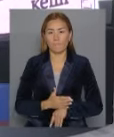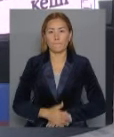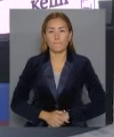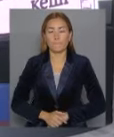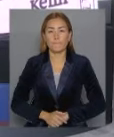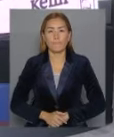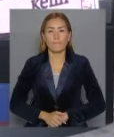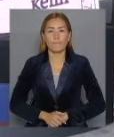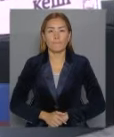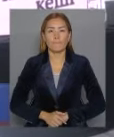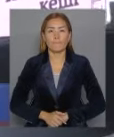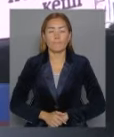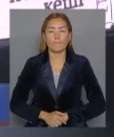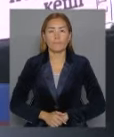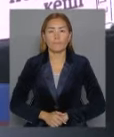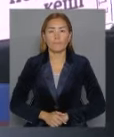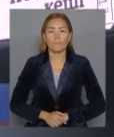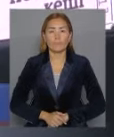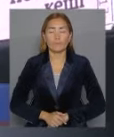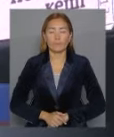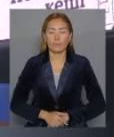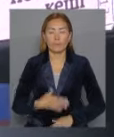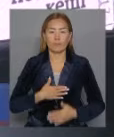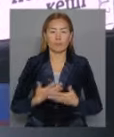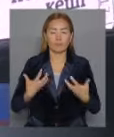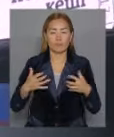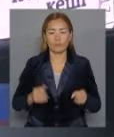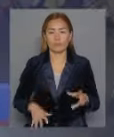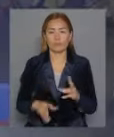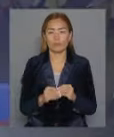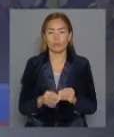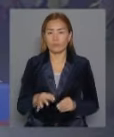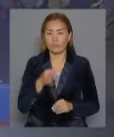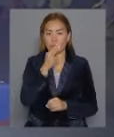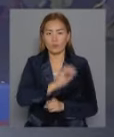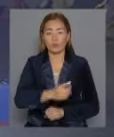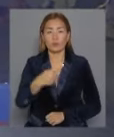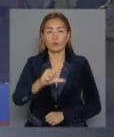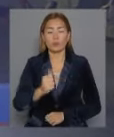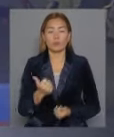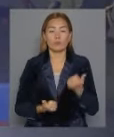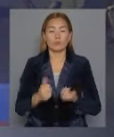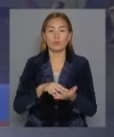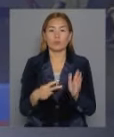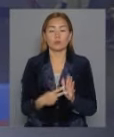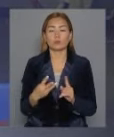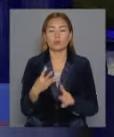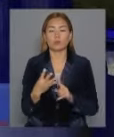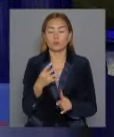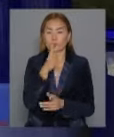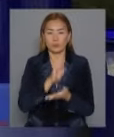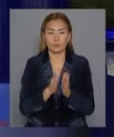білдіріп, жаңағыдай барынша атсалысқаны ұнады. Бір аптаға созылған бұл жобаның 4-ші